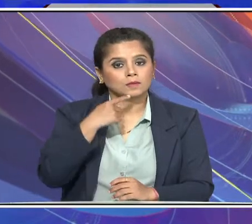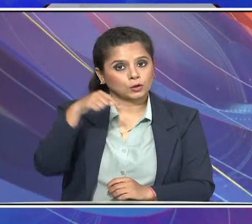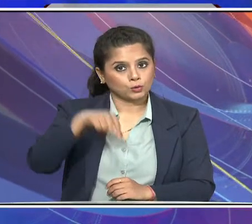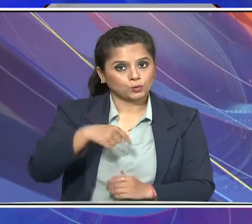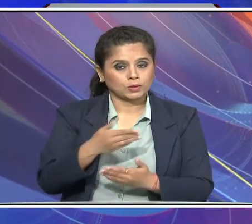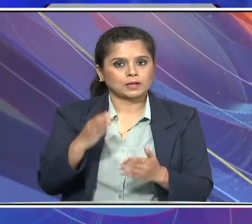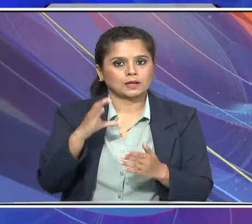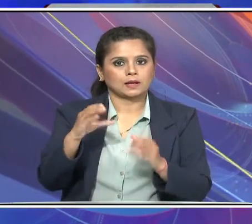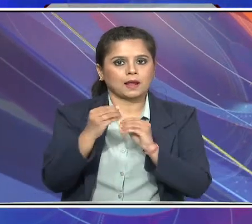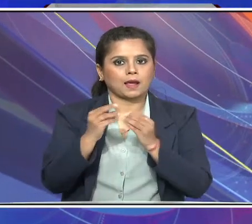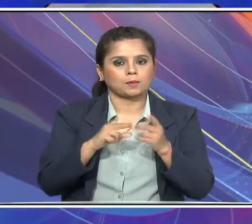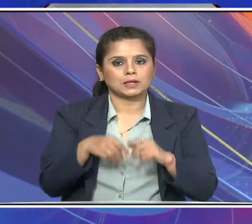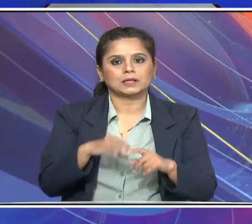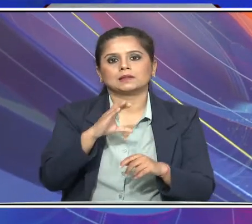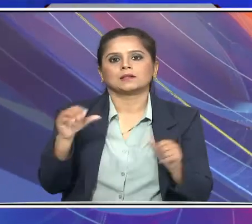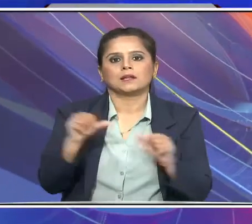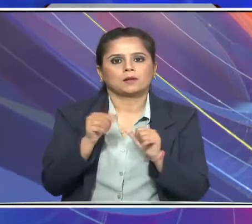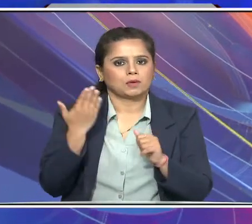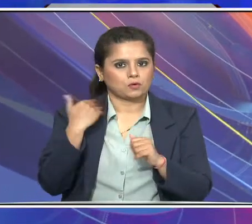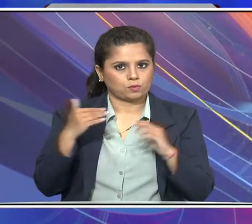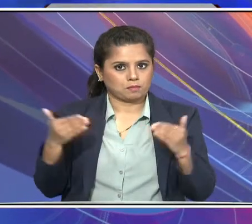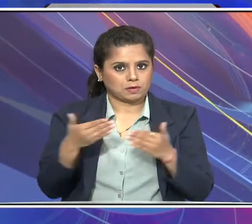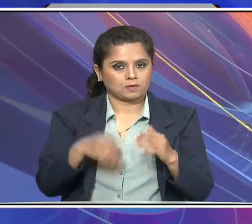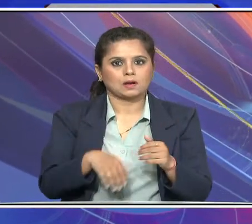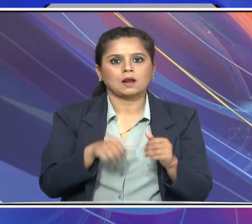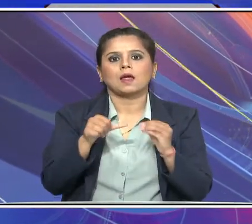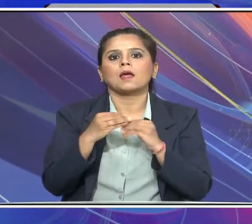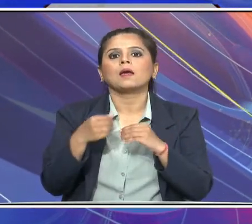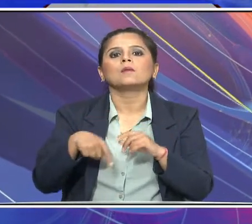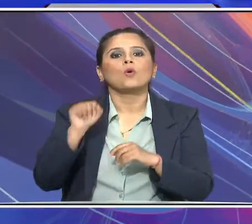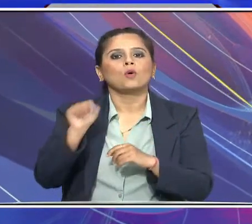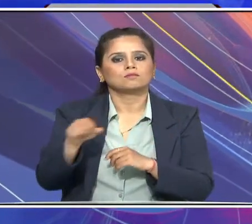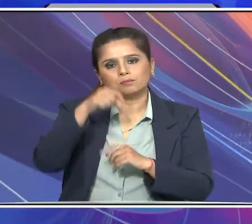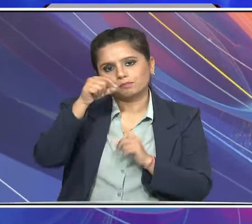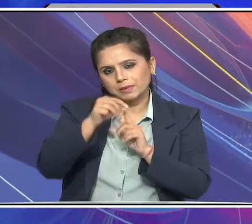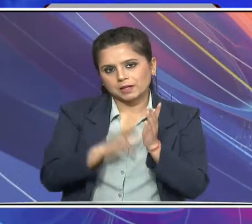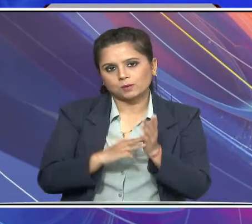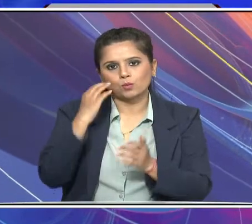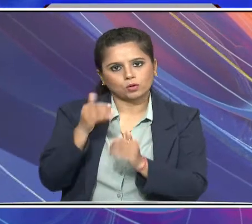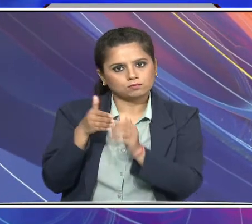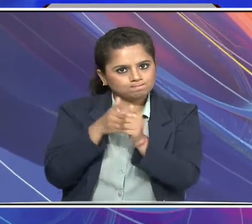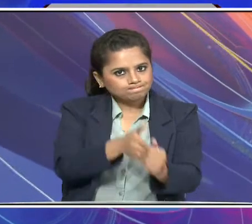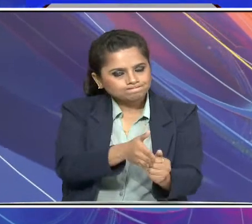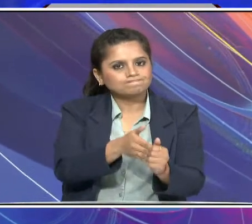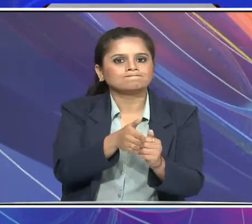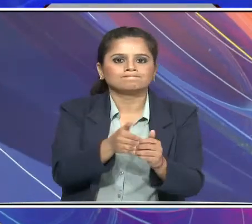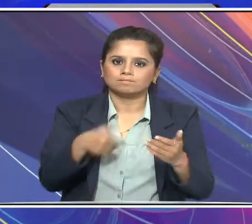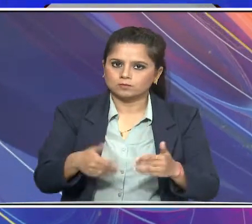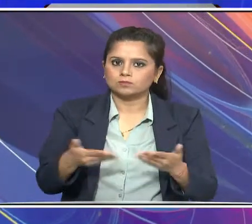कैबिनेट और सीसीए मत अंदर थे एबिलिटी शिव का प्राइम मिनिस्टर श्री नरेंद्र मोदी जी